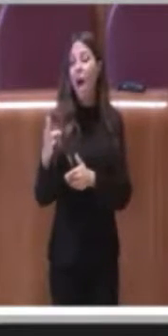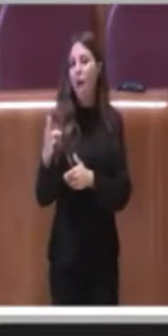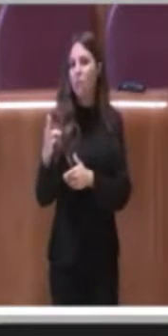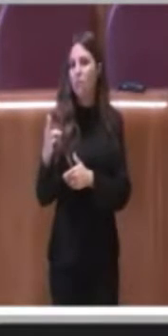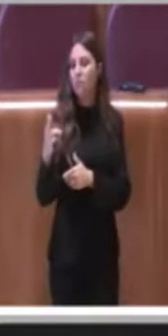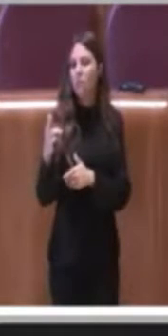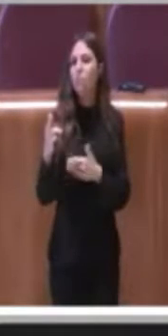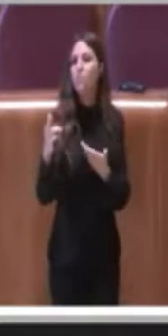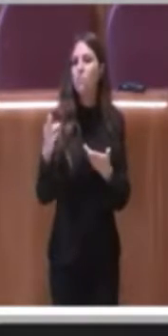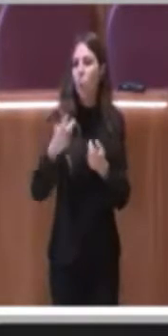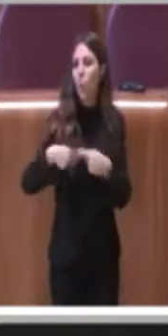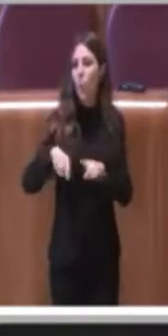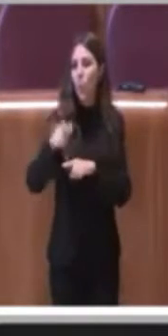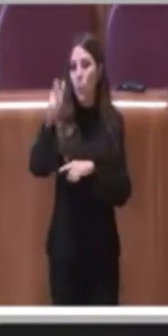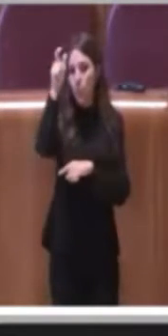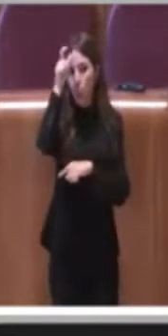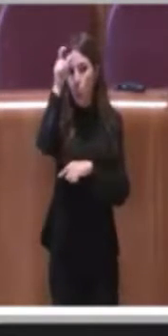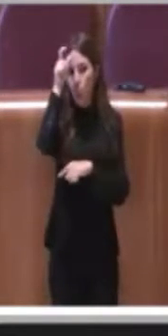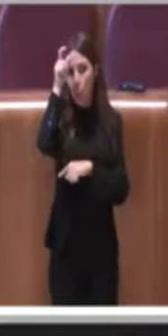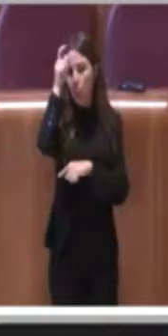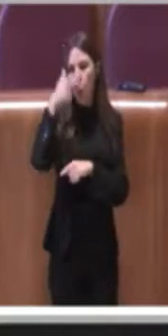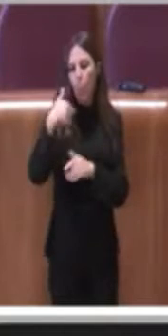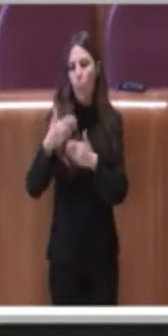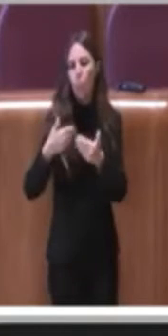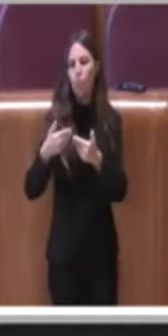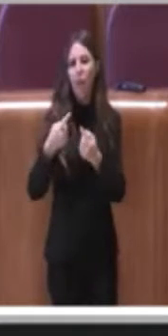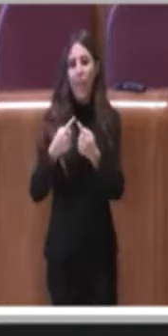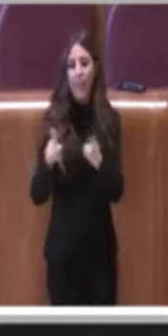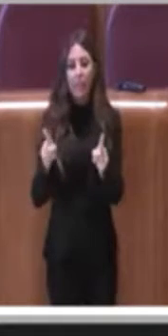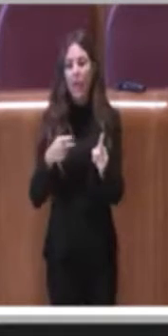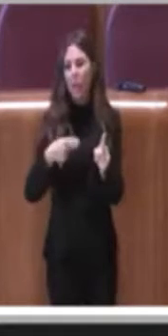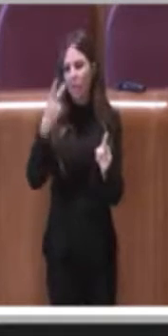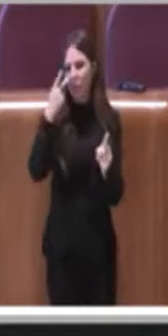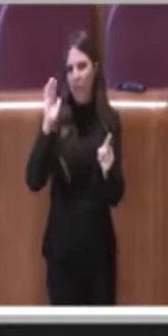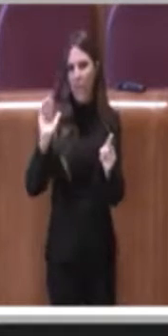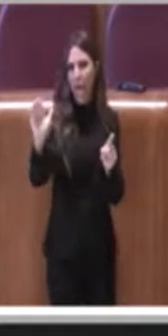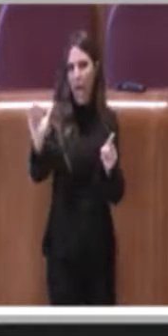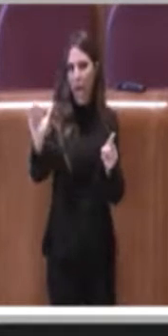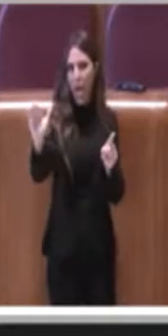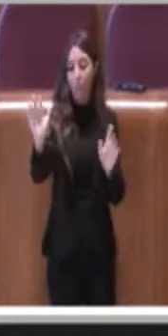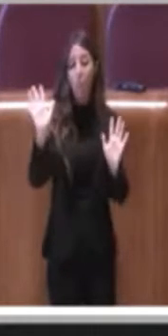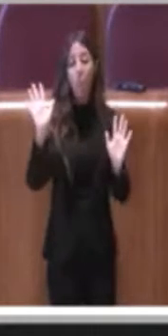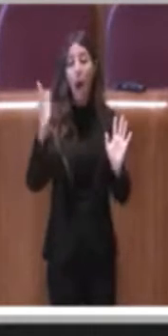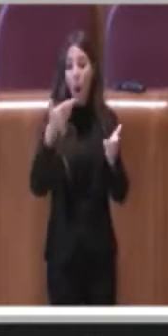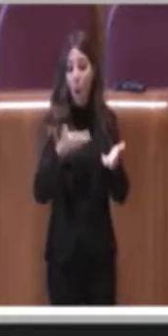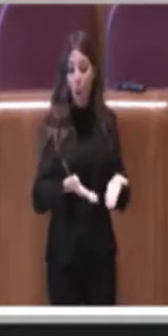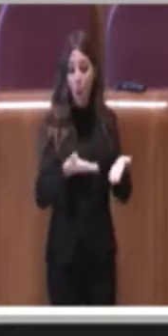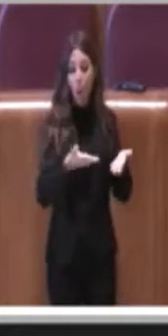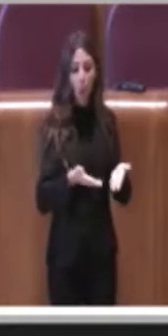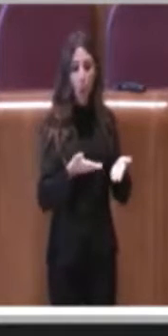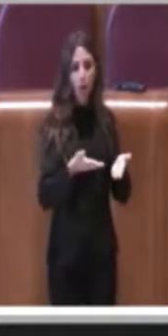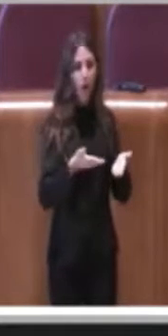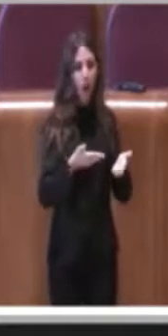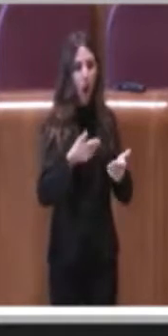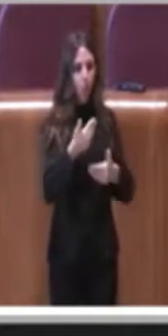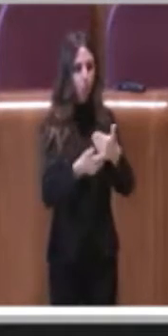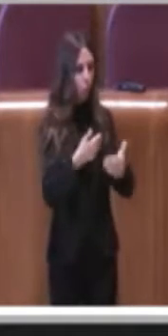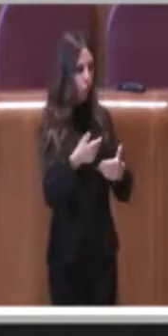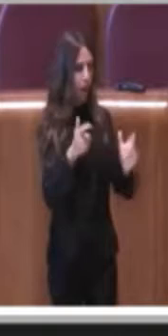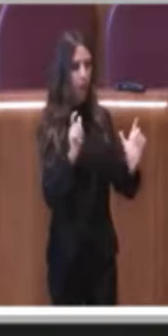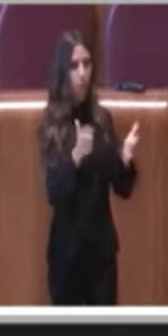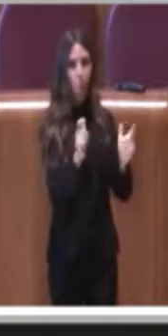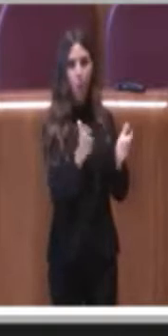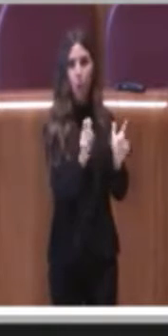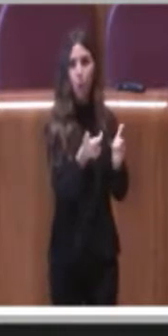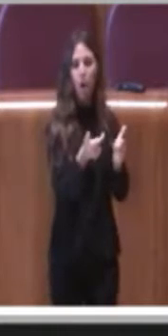se il Consiglio di Stato si pronuncerà in modo diverso, si vedrà, però attualmente bloccare questa procedura,